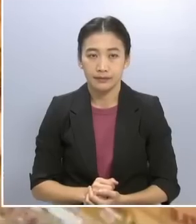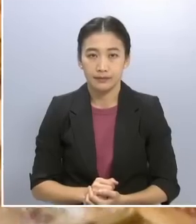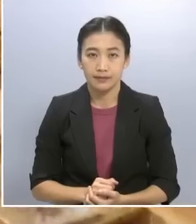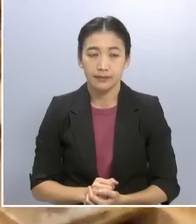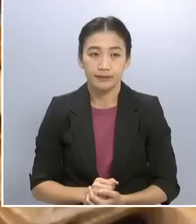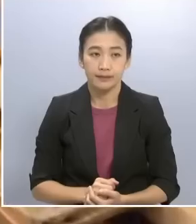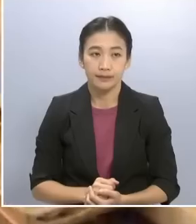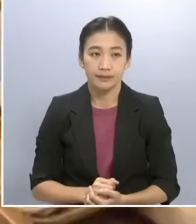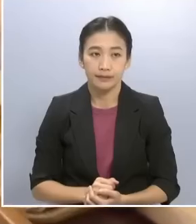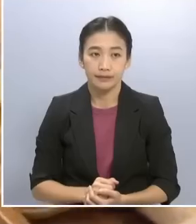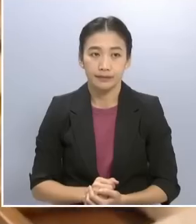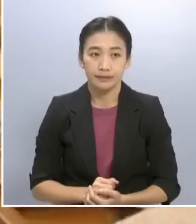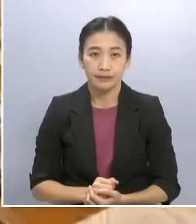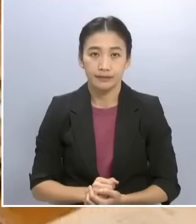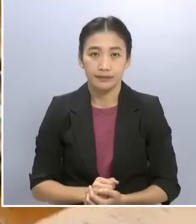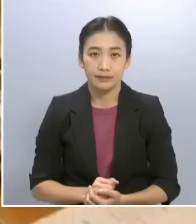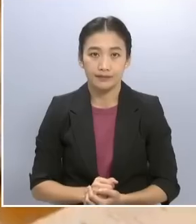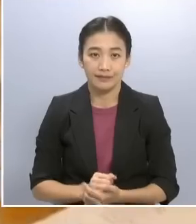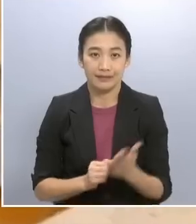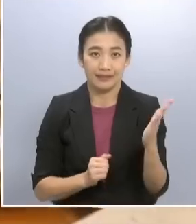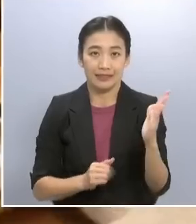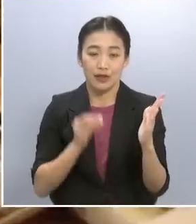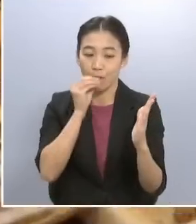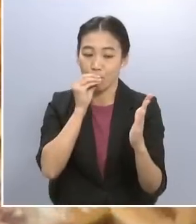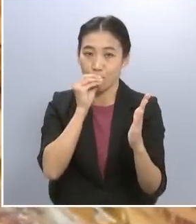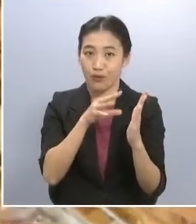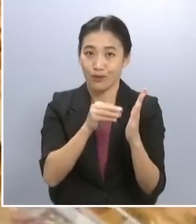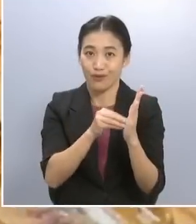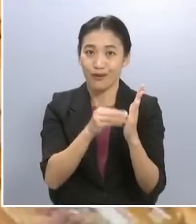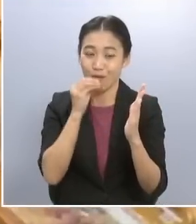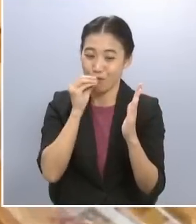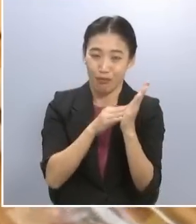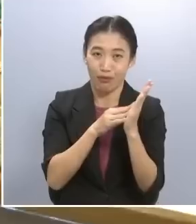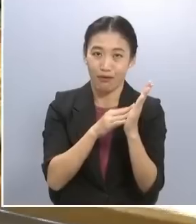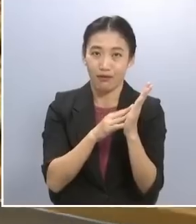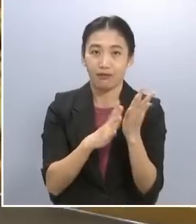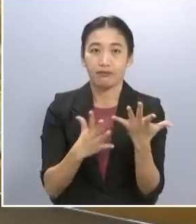ออ ถูน้ำลาย นี่อ่ะ ทำอะไรกูได้ฮะ เออ นี่ทำอะไรกู